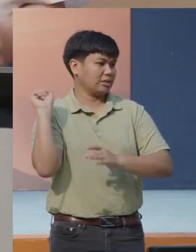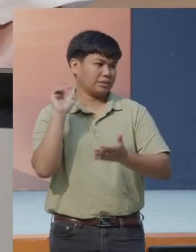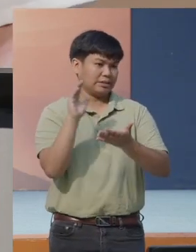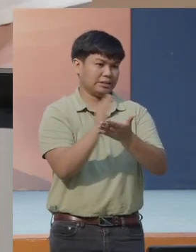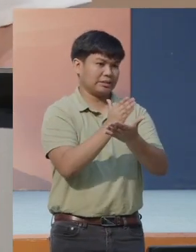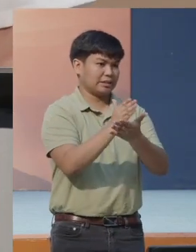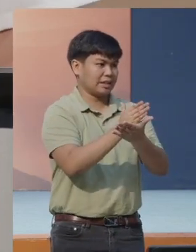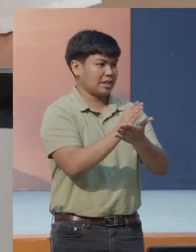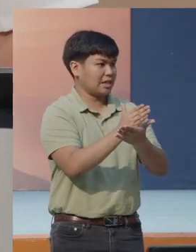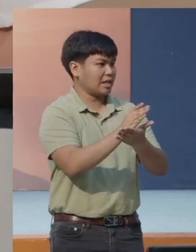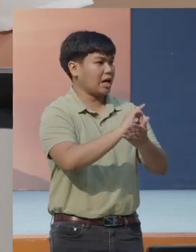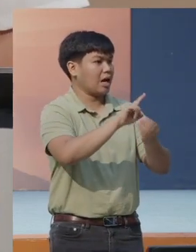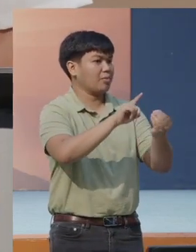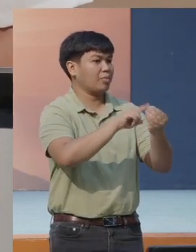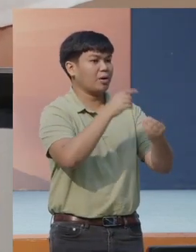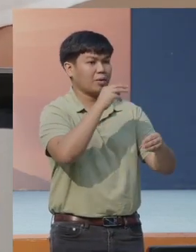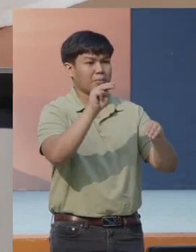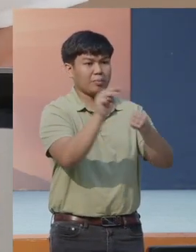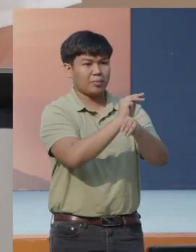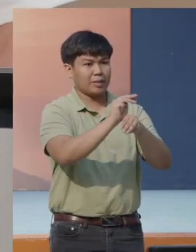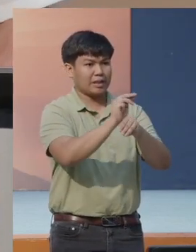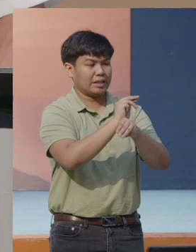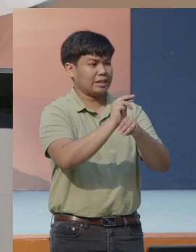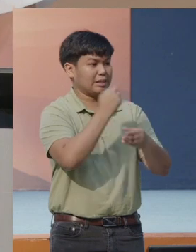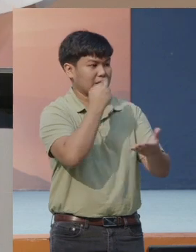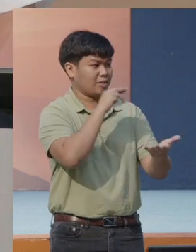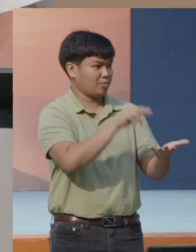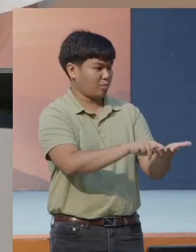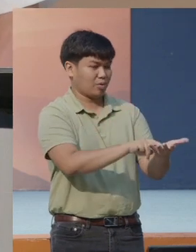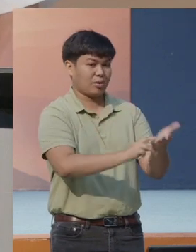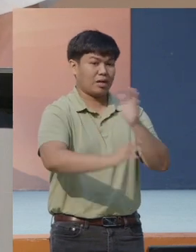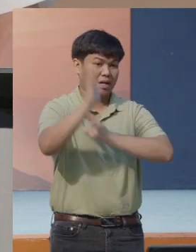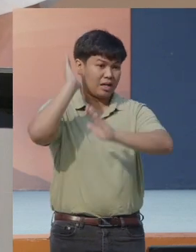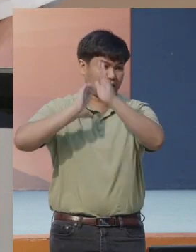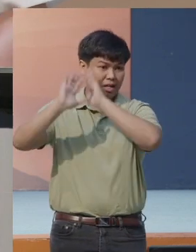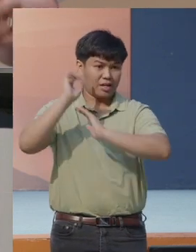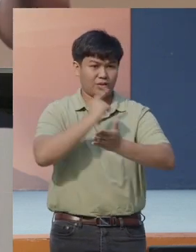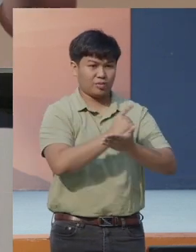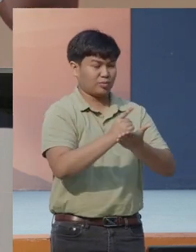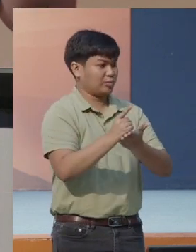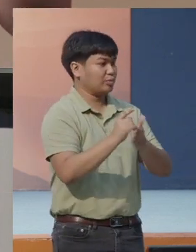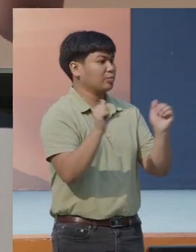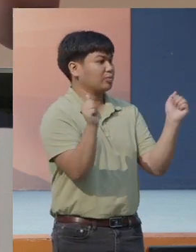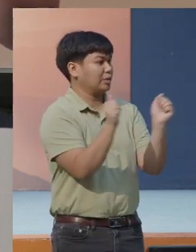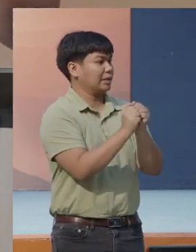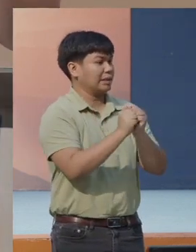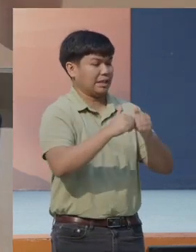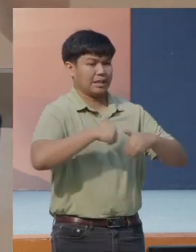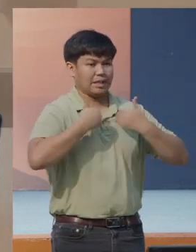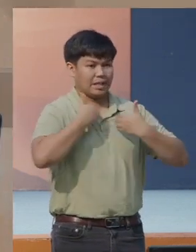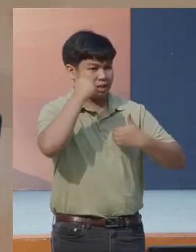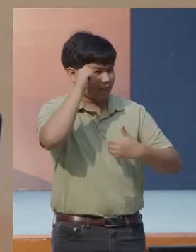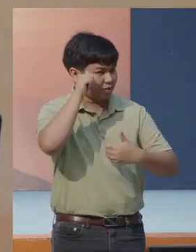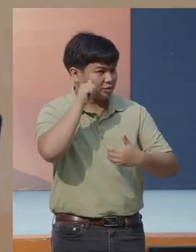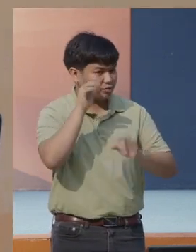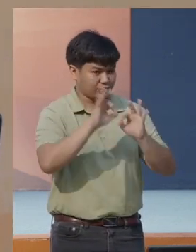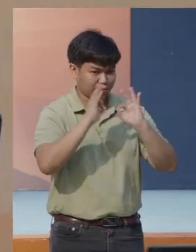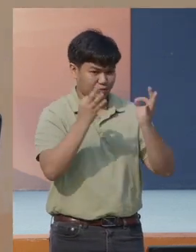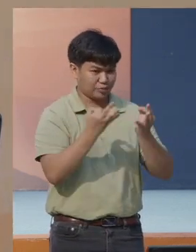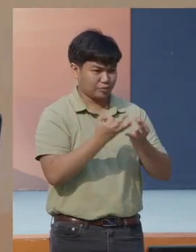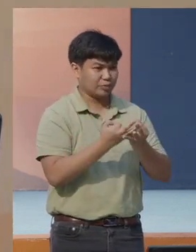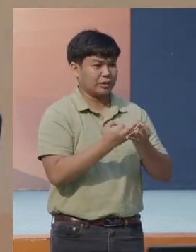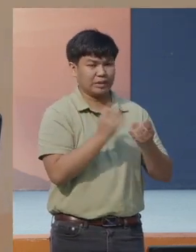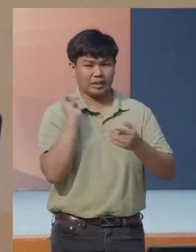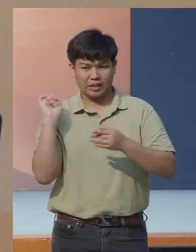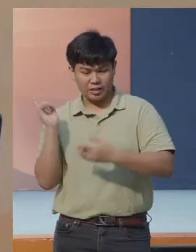ang isang ministry report. Last week, kasama ang ating young adults family na nag-lead ng ating